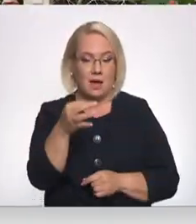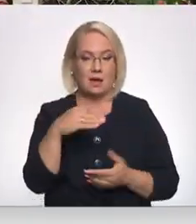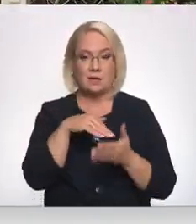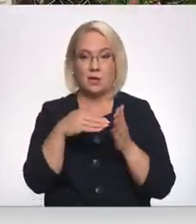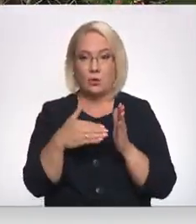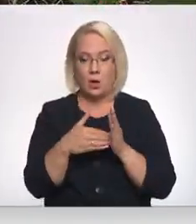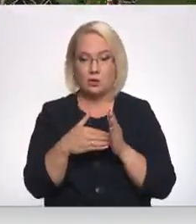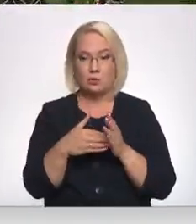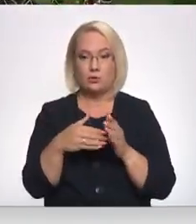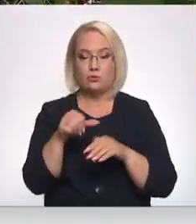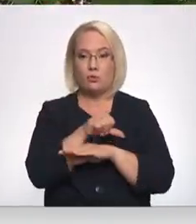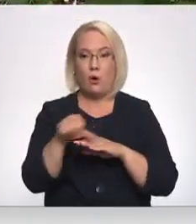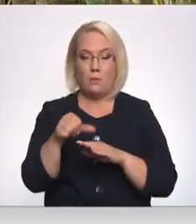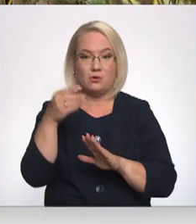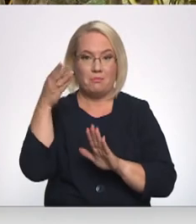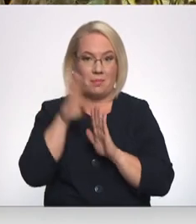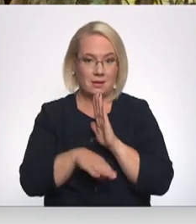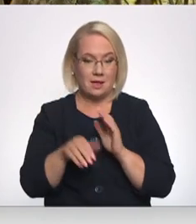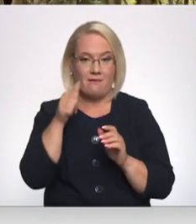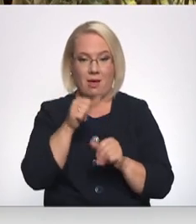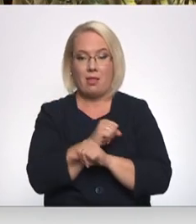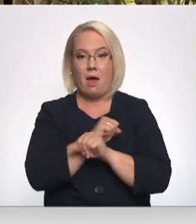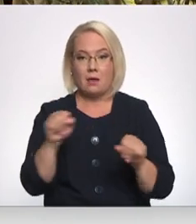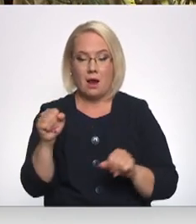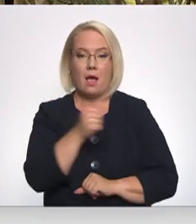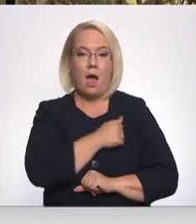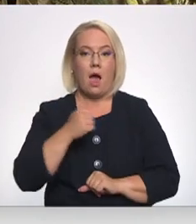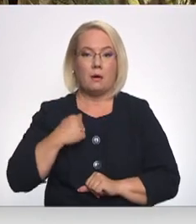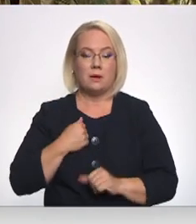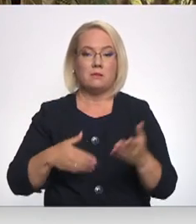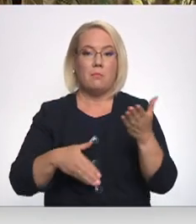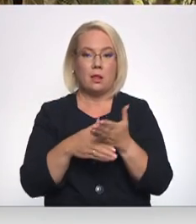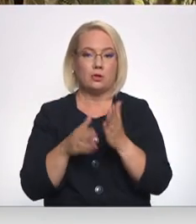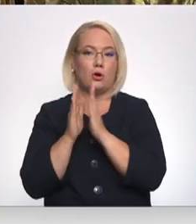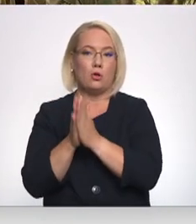uz robežas pasliktināsies vēl straujāk, tad armijas palīdzība tikšot